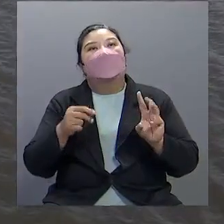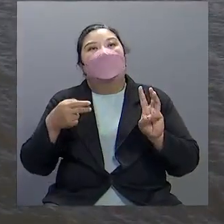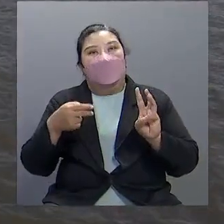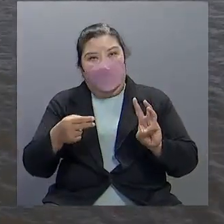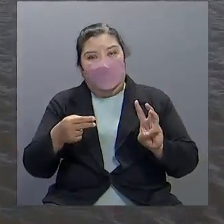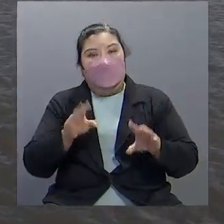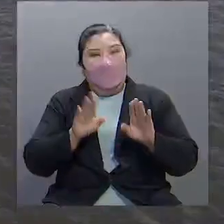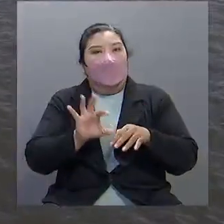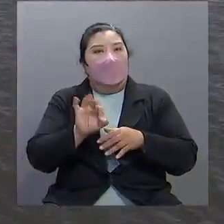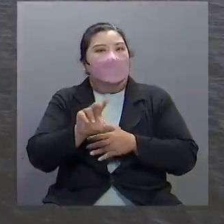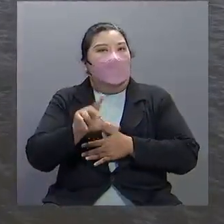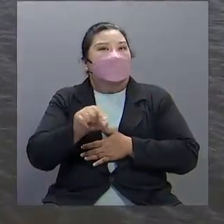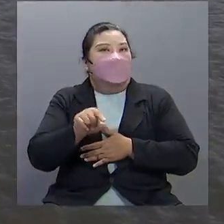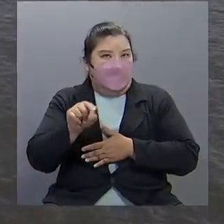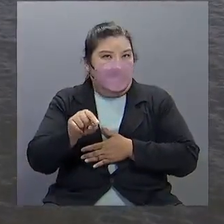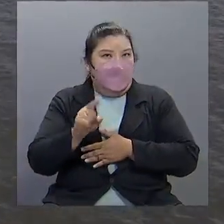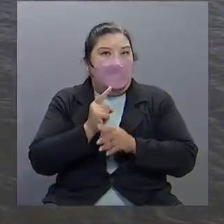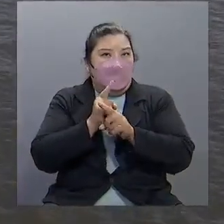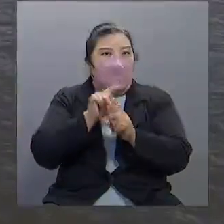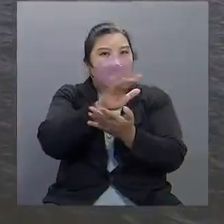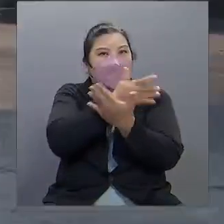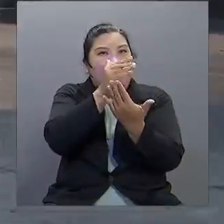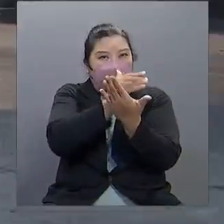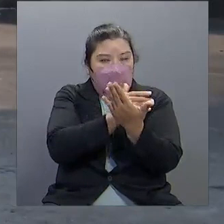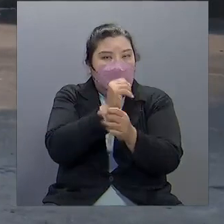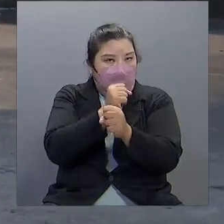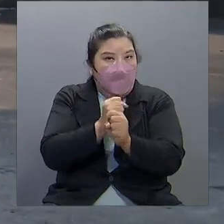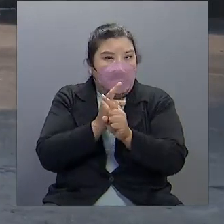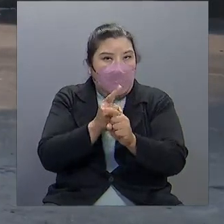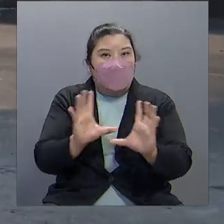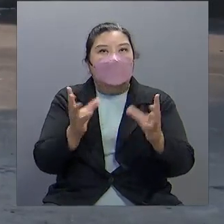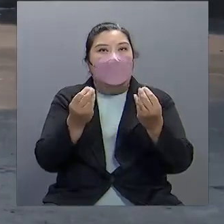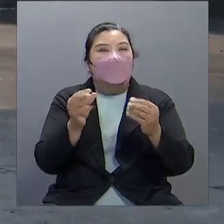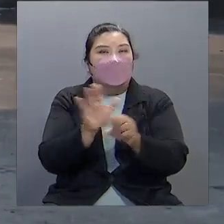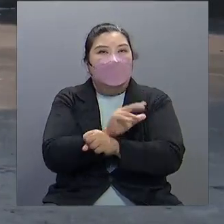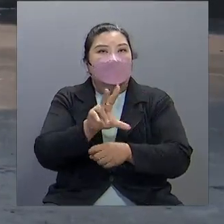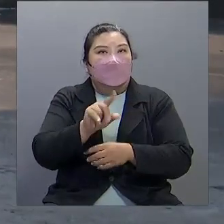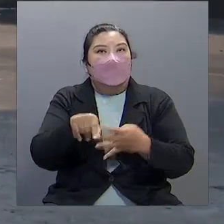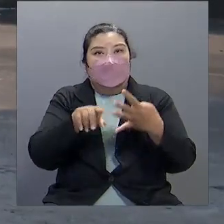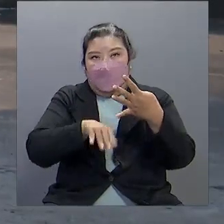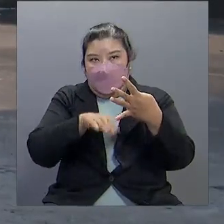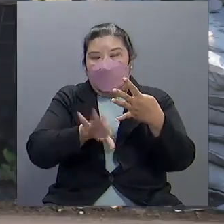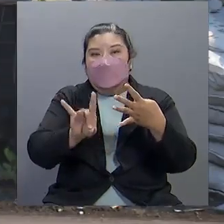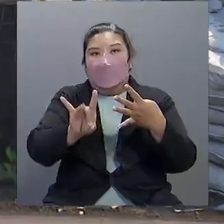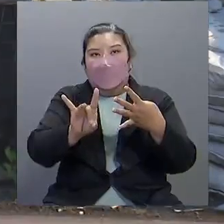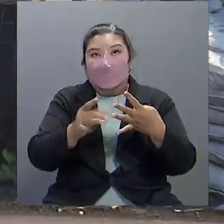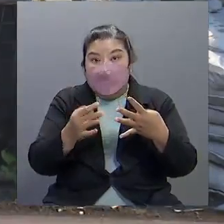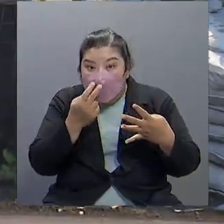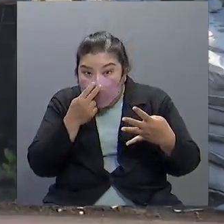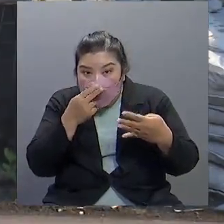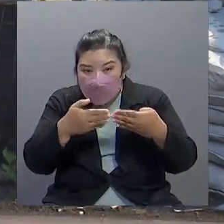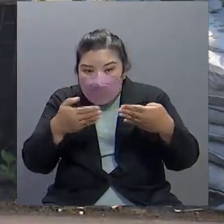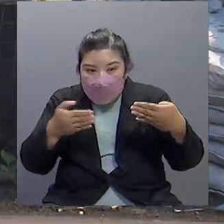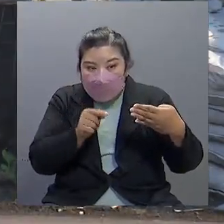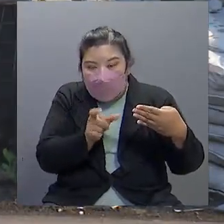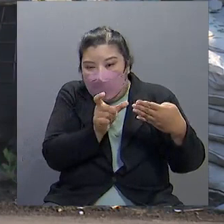ามแผนงานนั้นก็จะต้องเรียงให้แล้วเสร็จภายใน31สิงหาคมนี้ซึ่งการเรียงกระสอบทรายตามจุดฟันหลอนะคะทั้ง23จุดทั้งที่ป